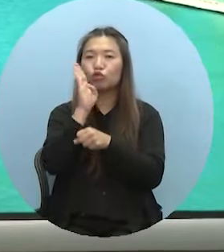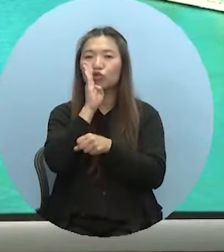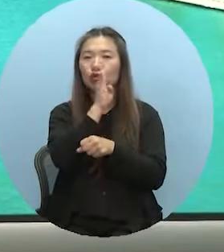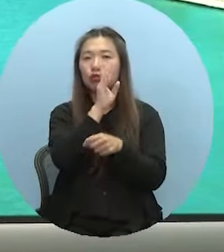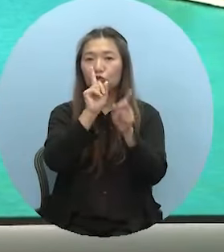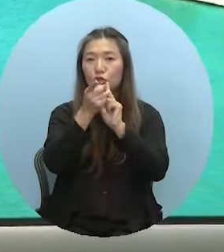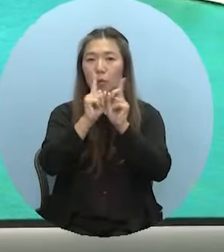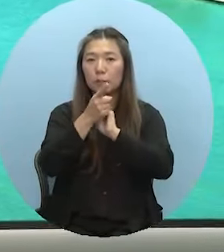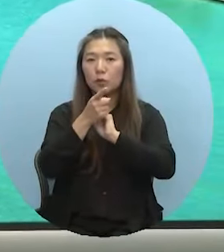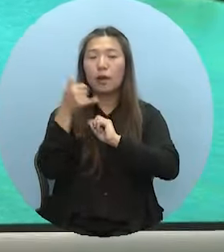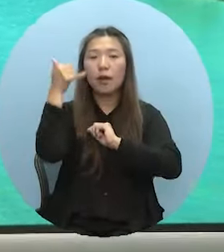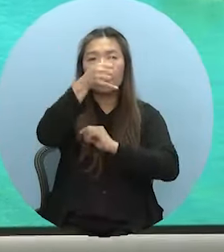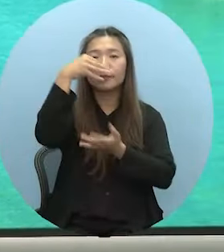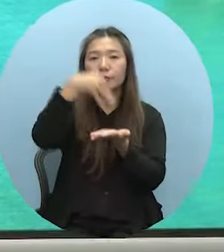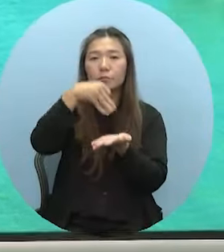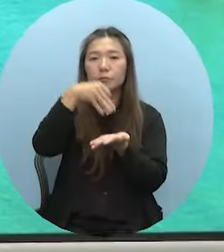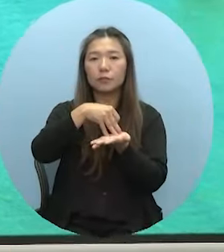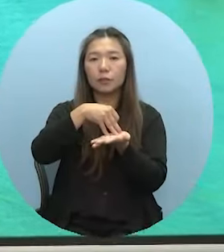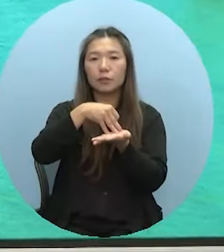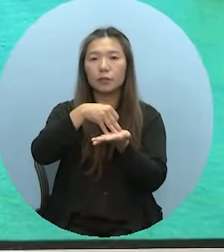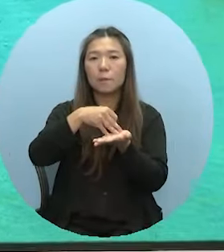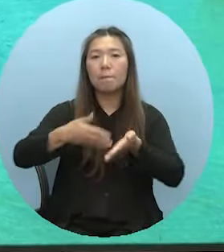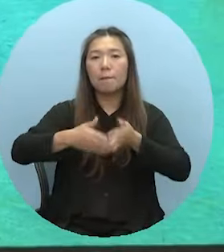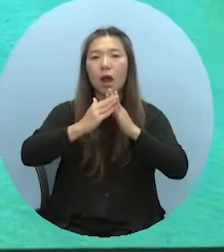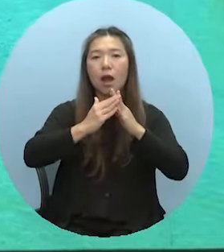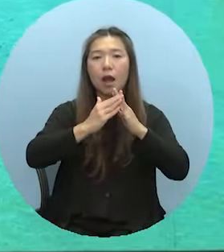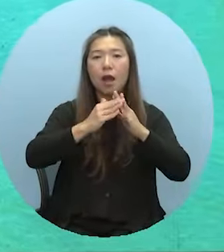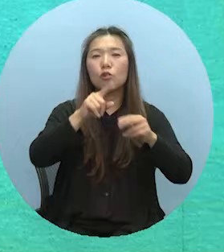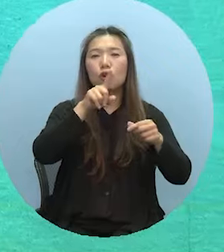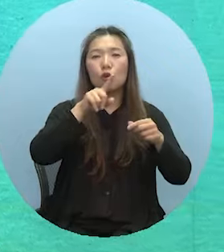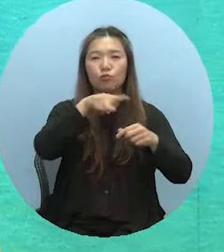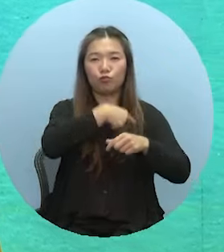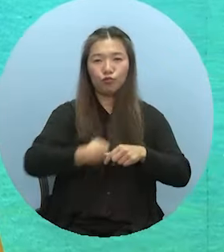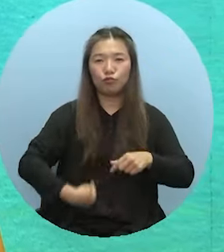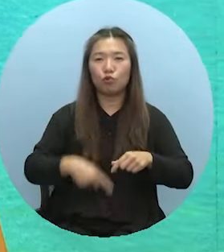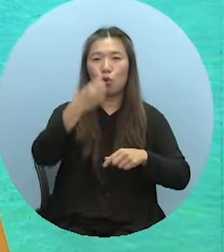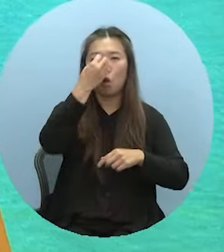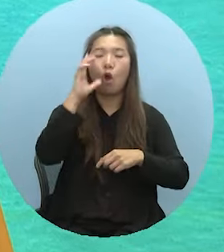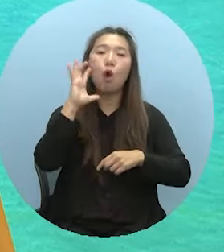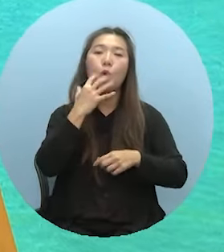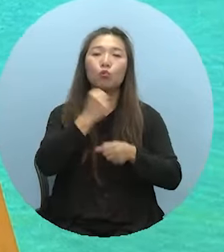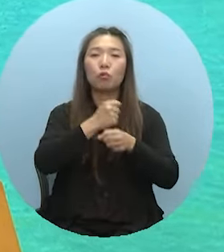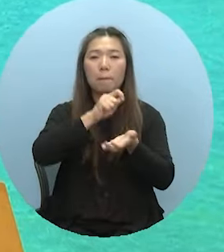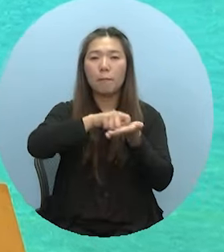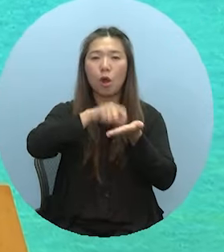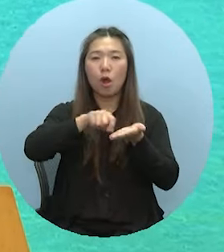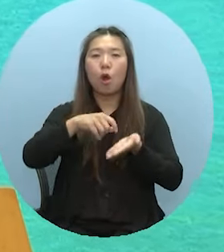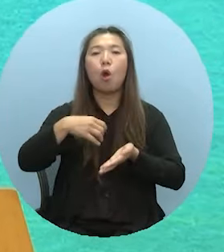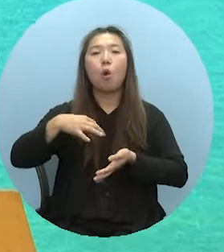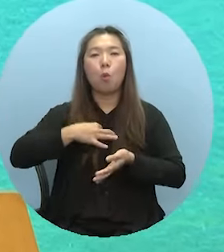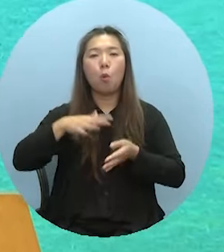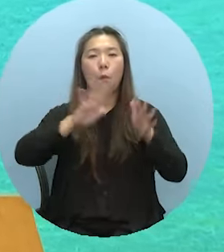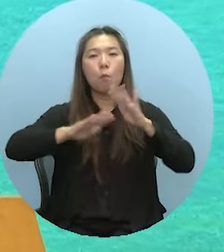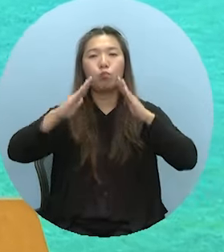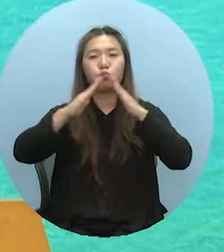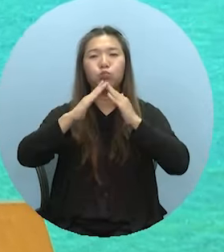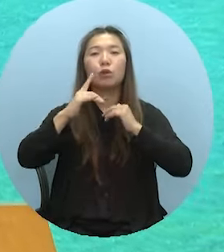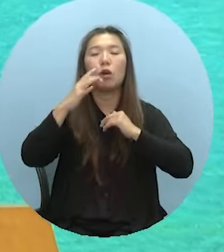表到深圳出席由中央港澳工作辦公室、國務院港澳事務辦公